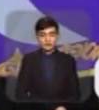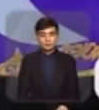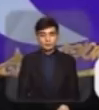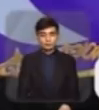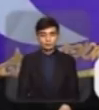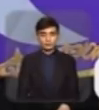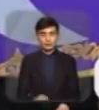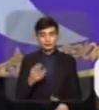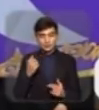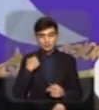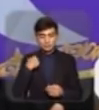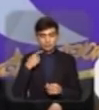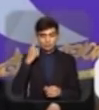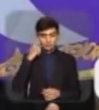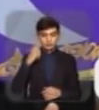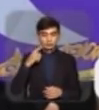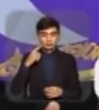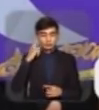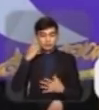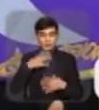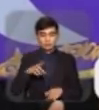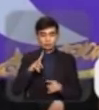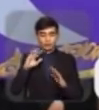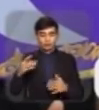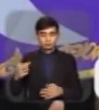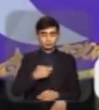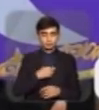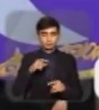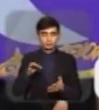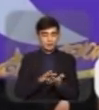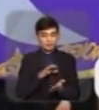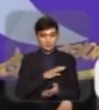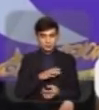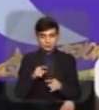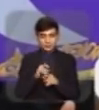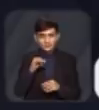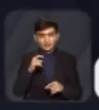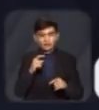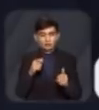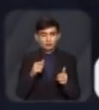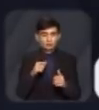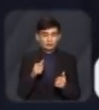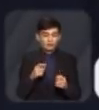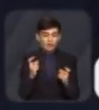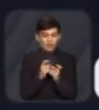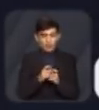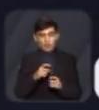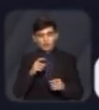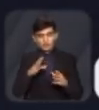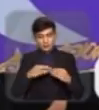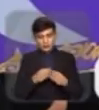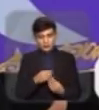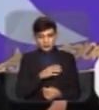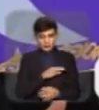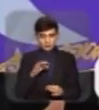Да, мы не ожидали, то, что что-то будет. Просто была, ну, обычная заявка, семейный скандал. И мы, недолго думая, бежали с